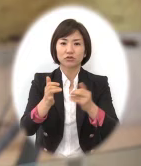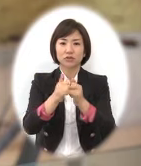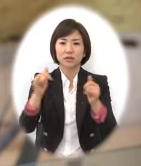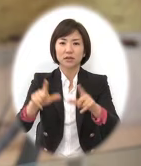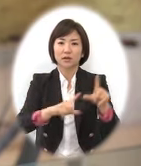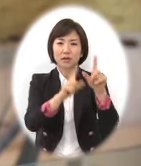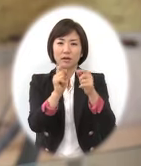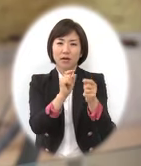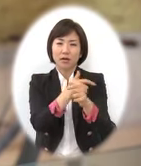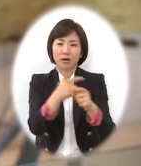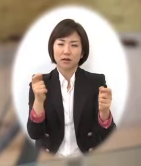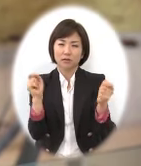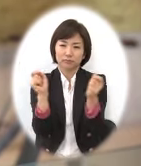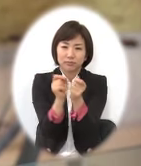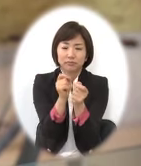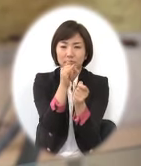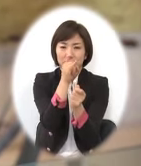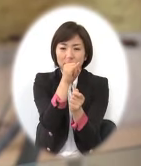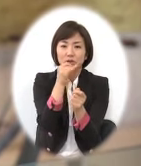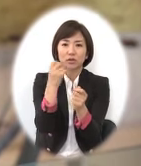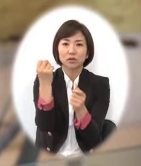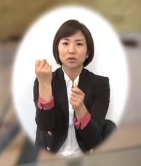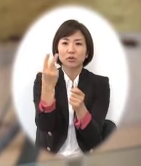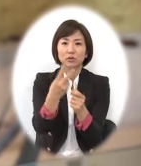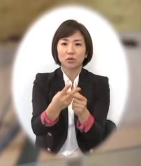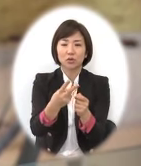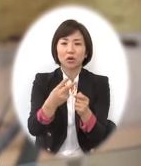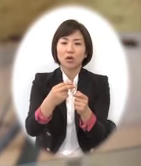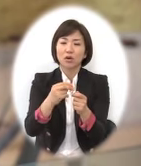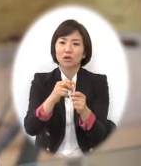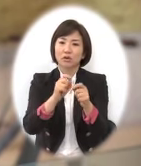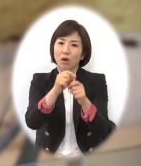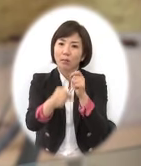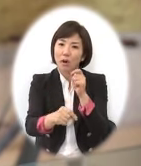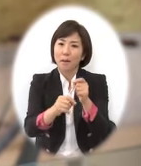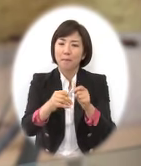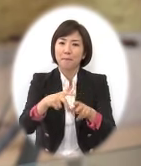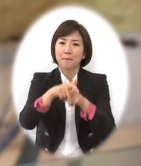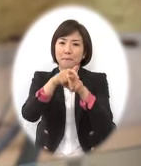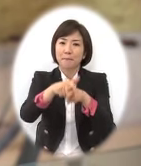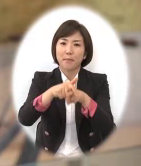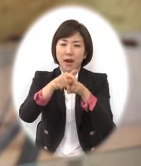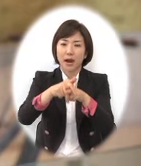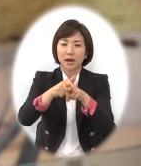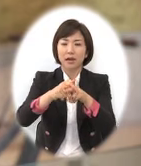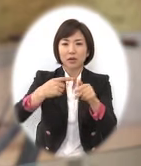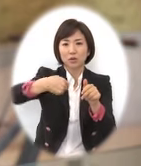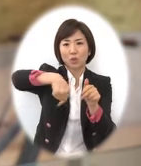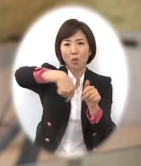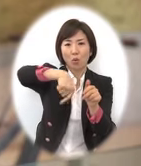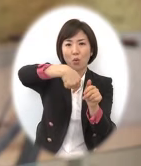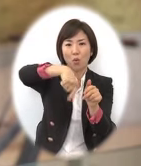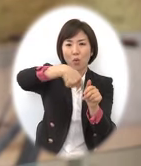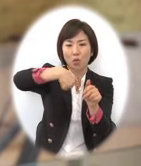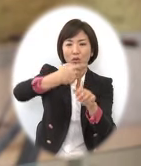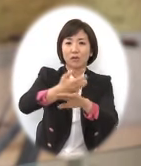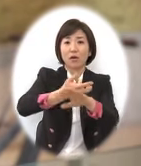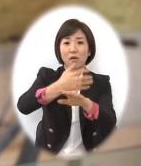굉장히 밀접했고요. 그리고 이제 부수적으로는 말의 말총이라고 해서 말의 꼬리털을